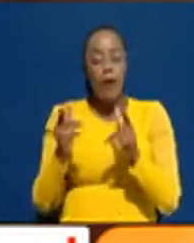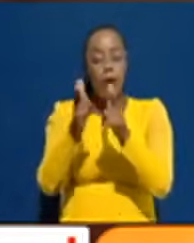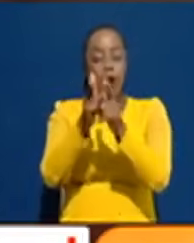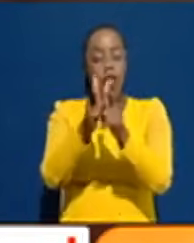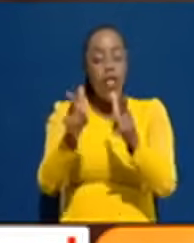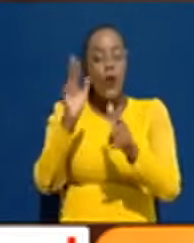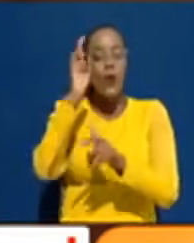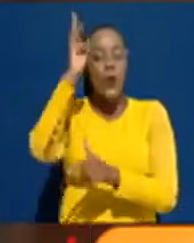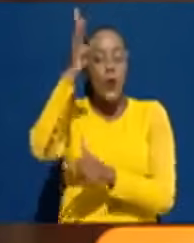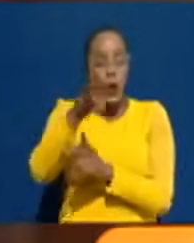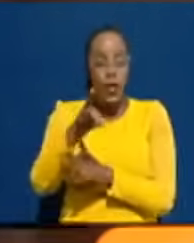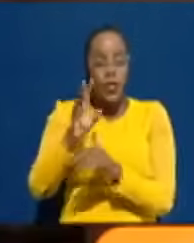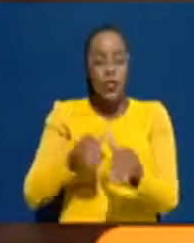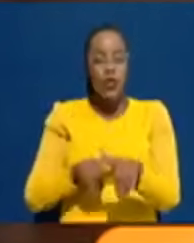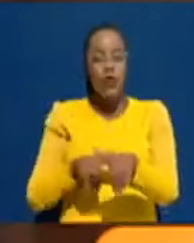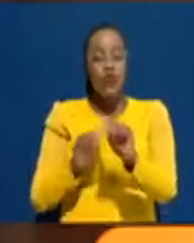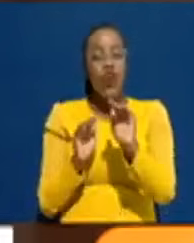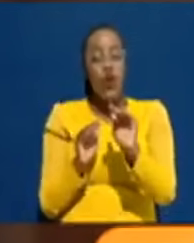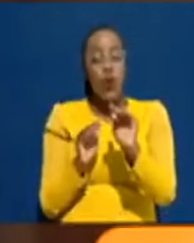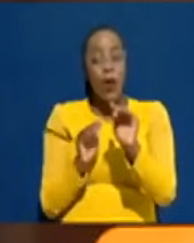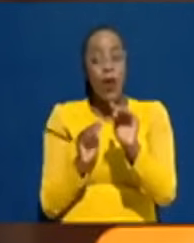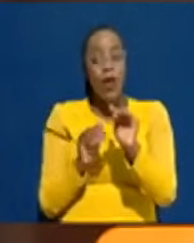permitted to follow the trial